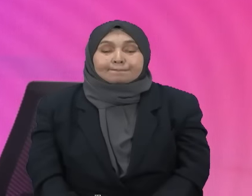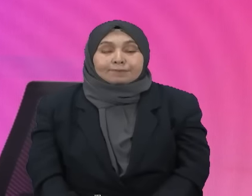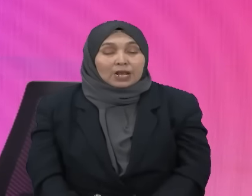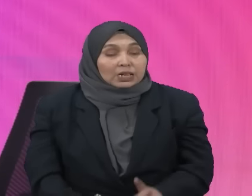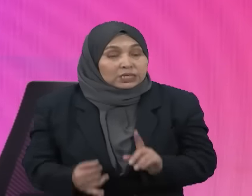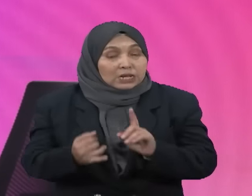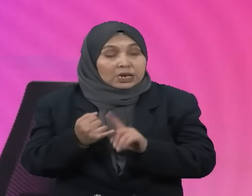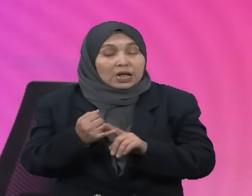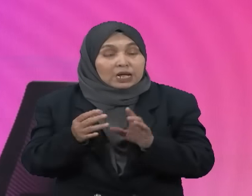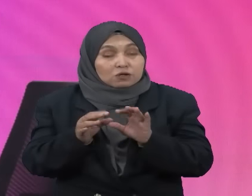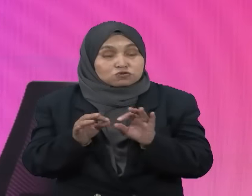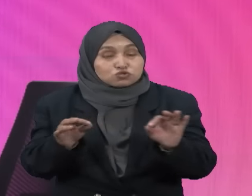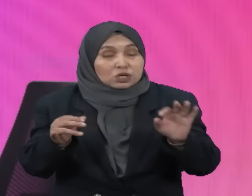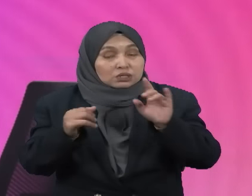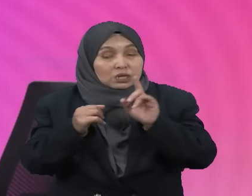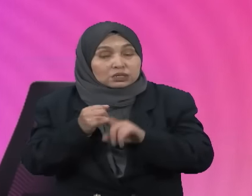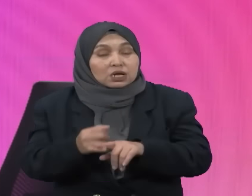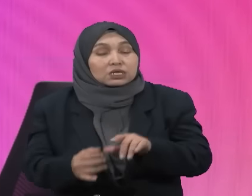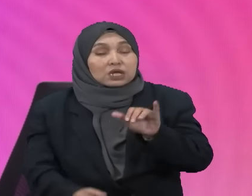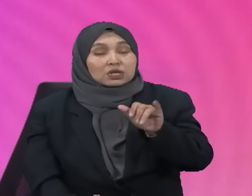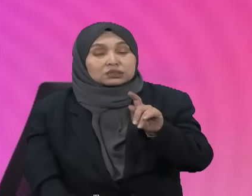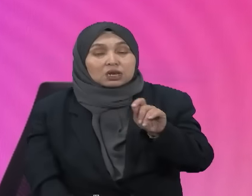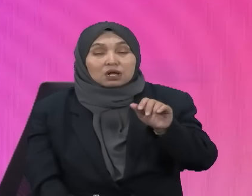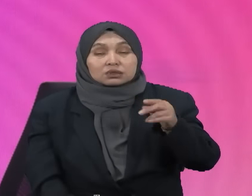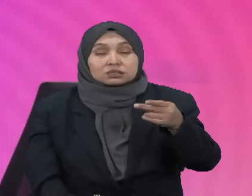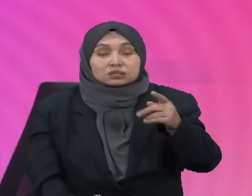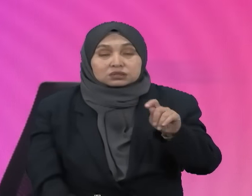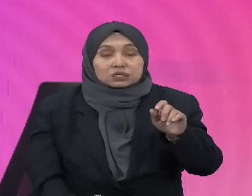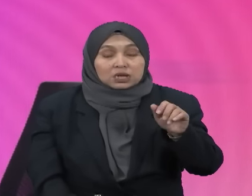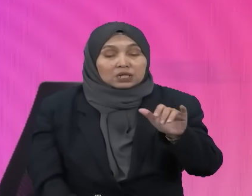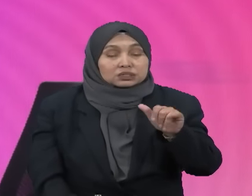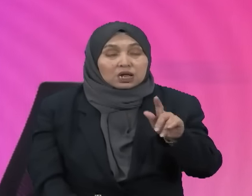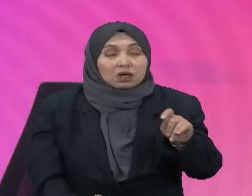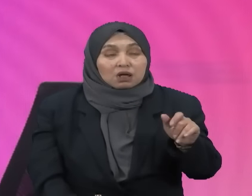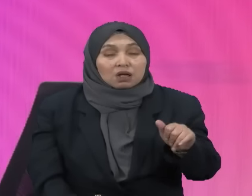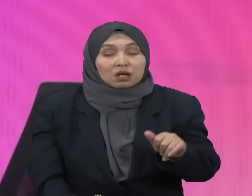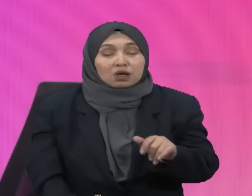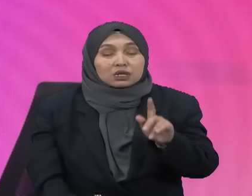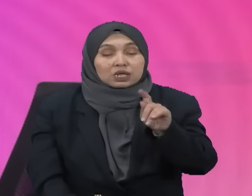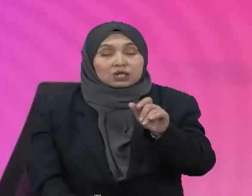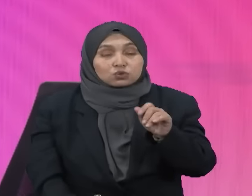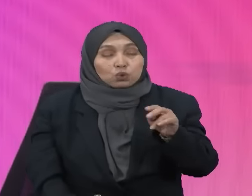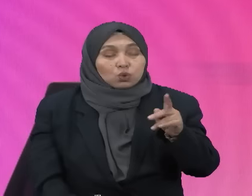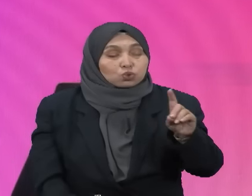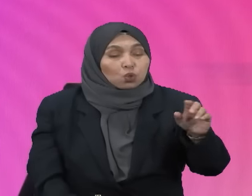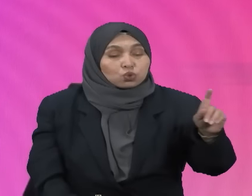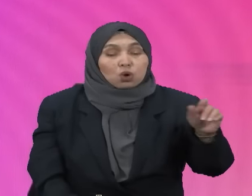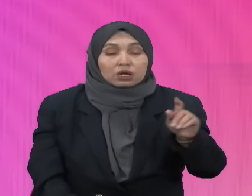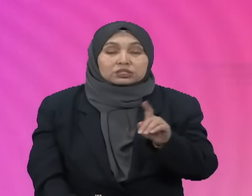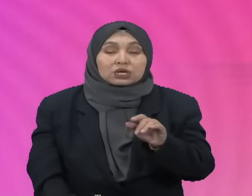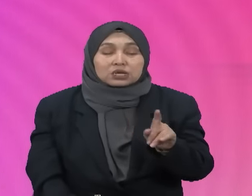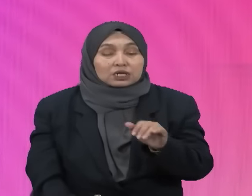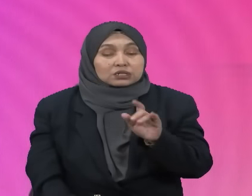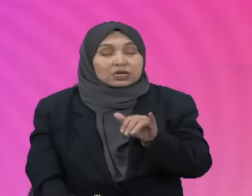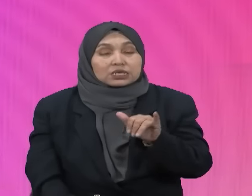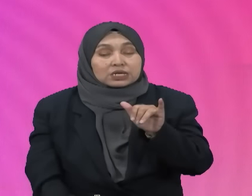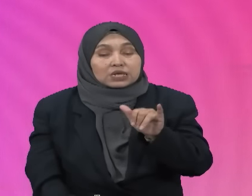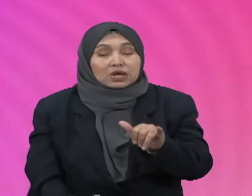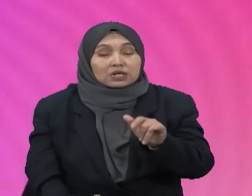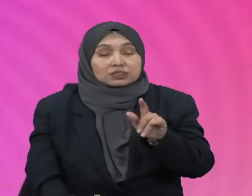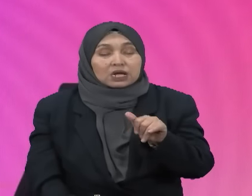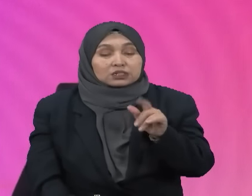Akhir perkataan ya ta taharun, ya ta, jangan ya ta ta. Dua-dua jadi ta. Sebab tengok